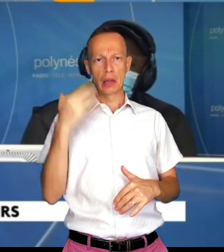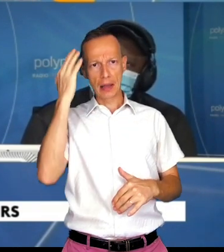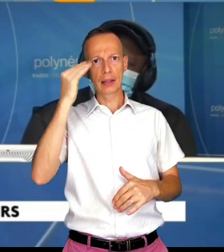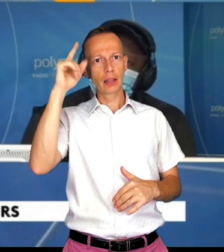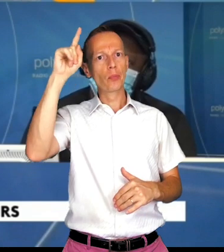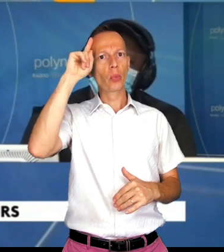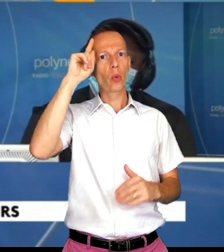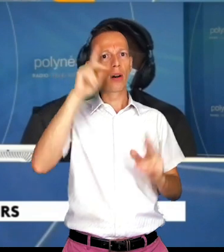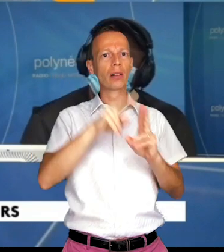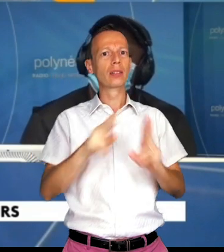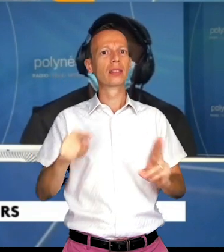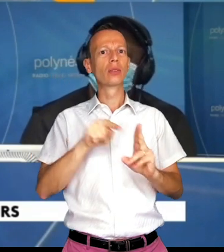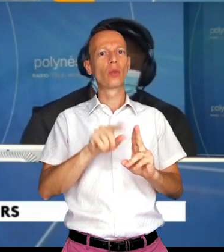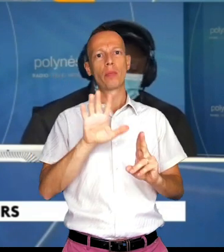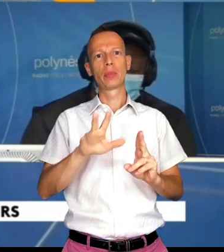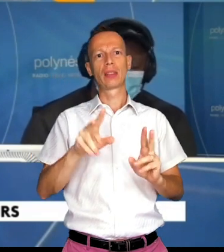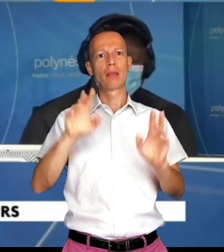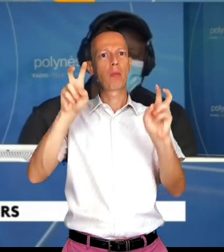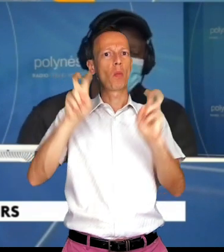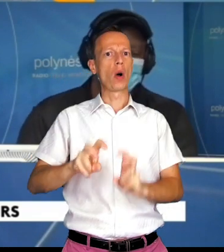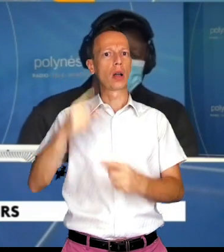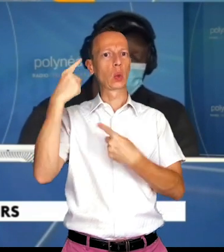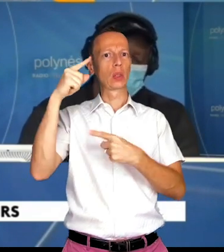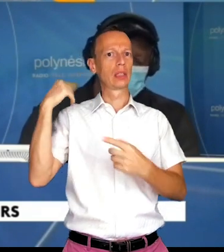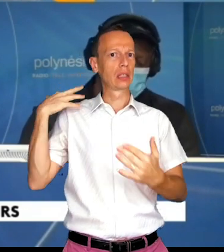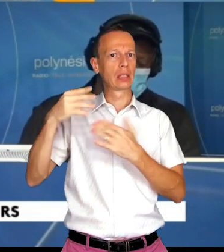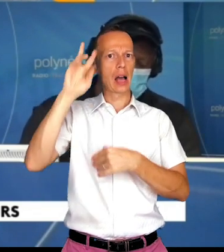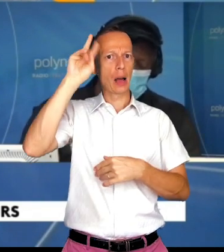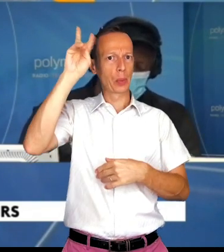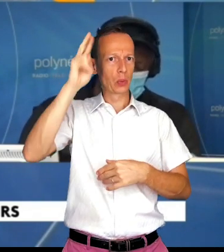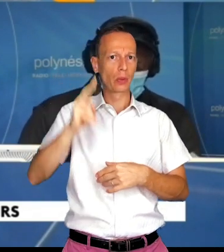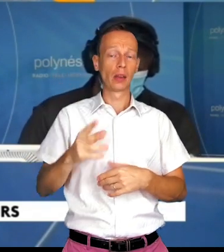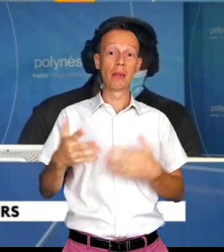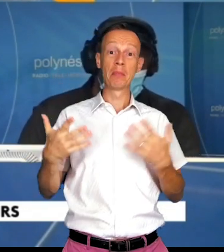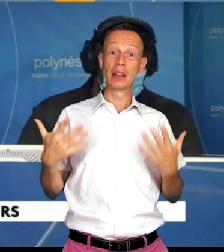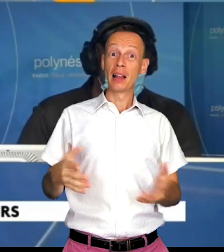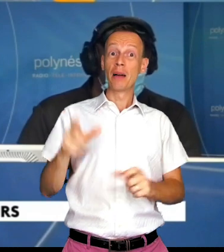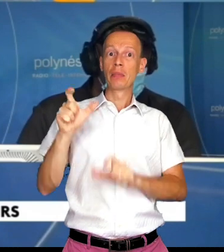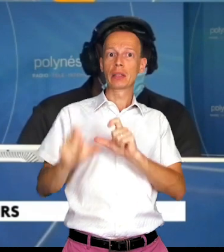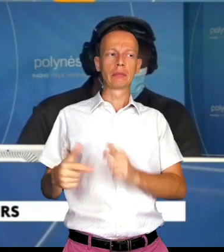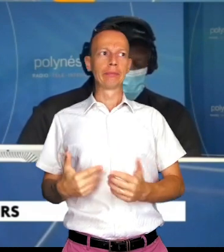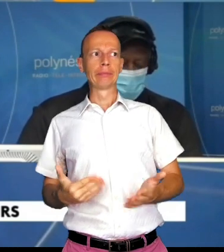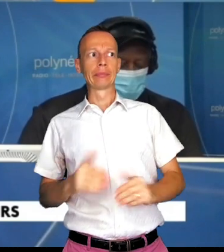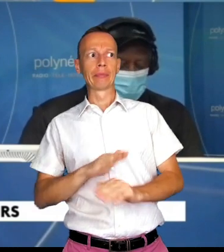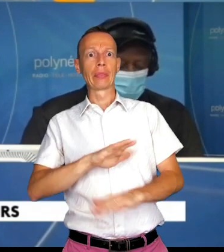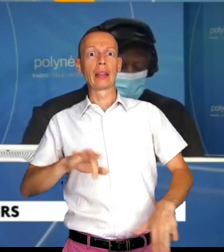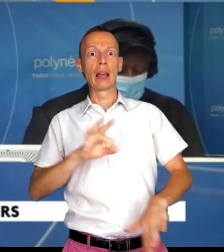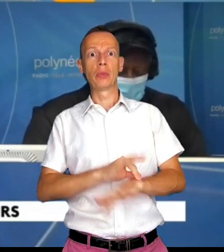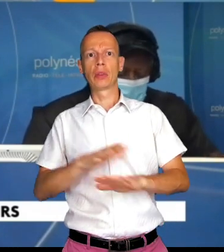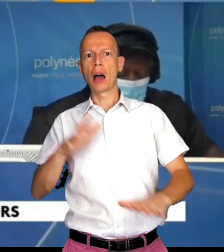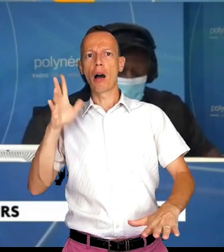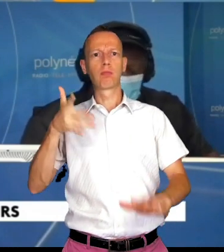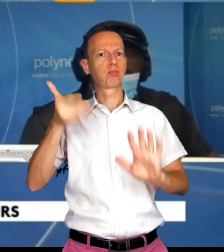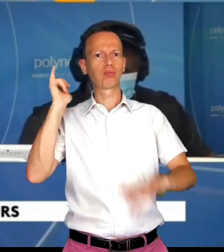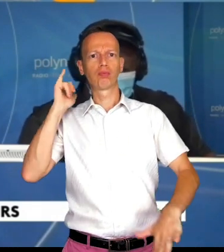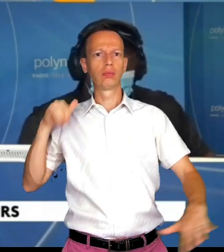où effectivement, ça correspond aussi à une saison basse. Mais c'est aussi le résultat du fait qu'aujourd'hui, le